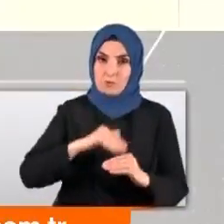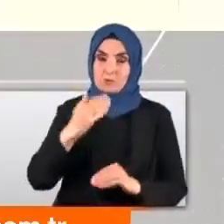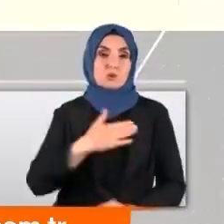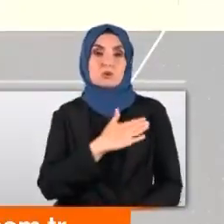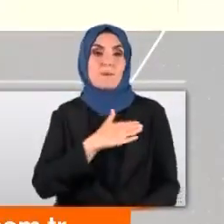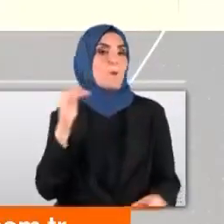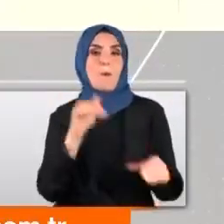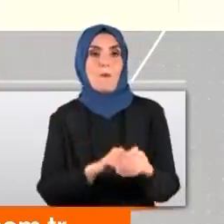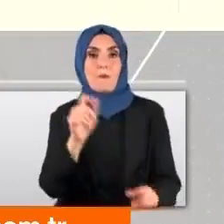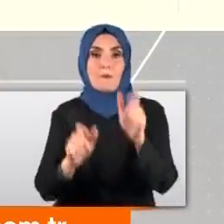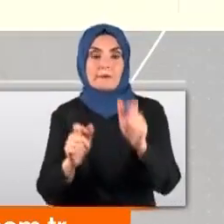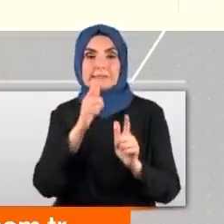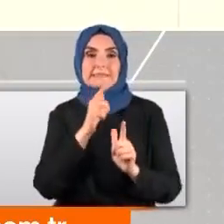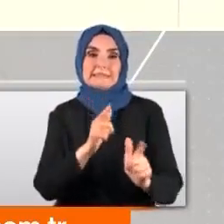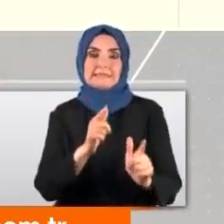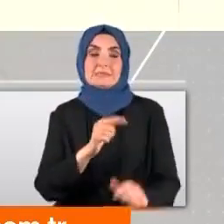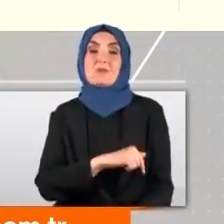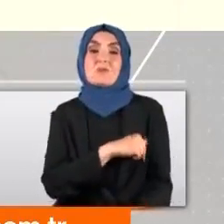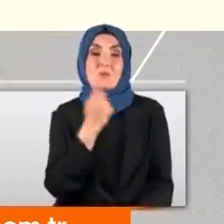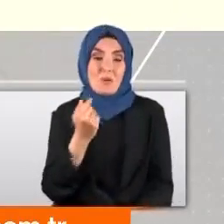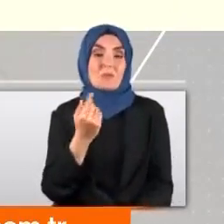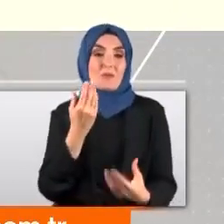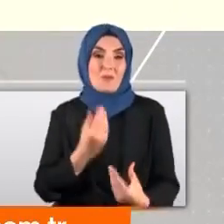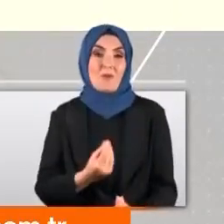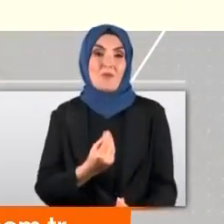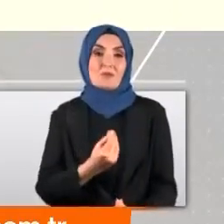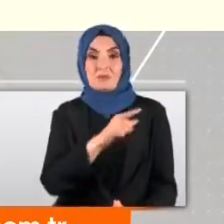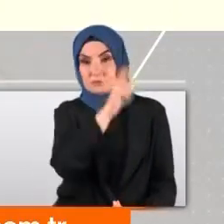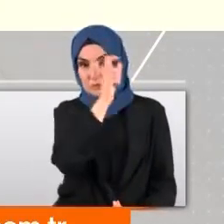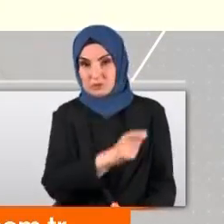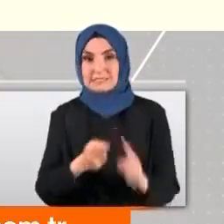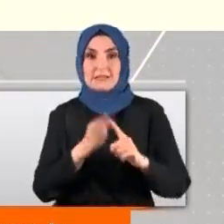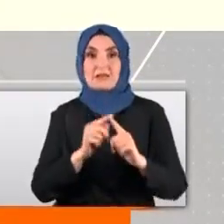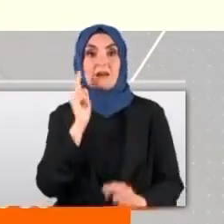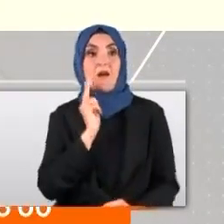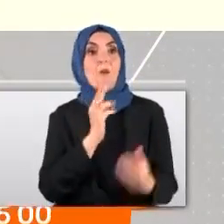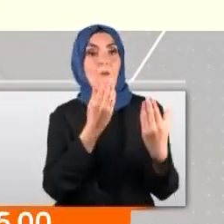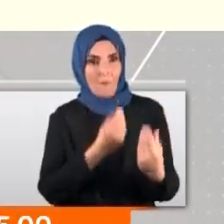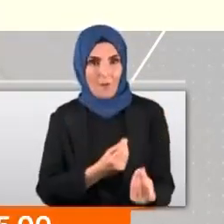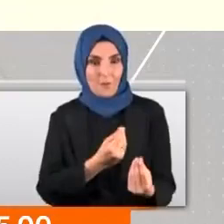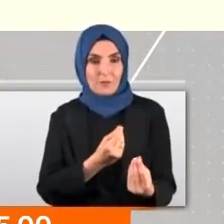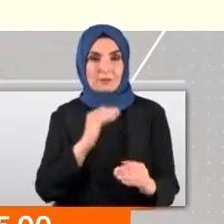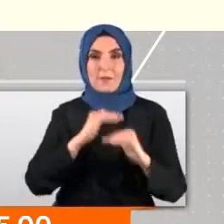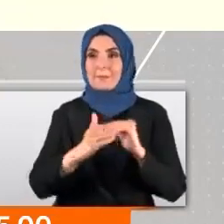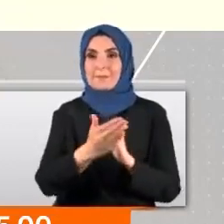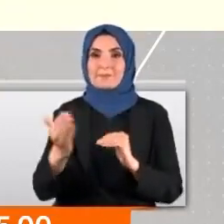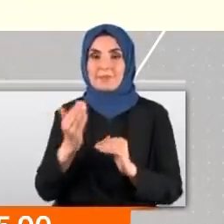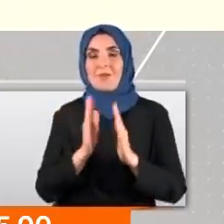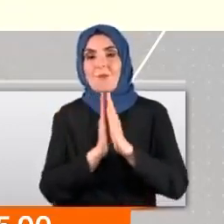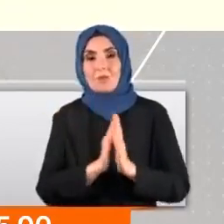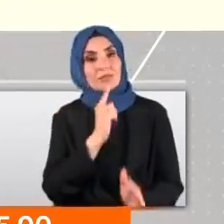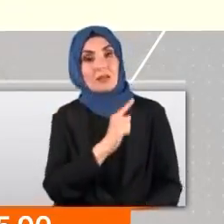Normalde bu zatın siyasi ahlakı olsa çıkar milletten açıkça özür diler. Kandil'in